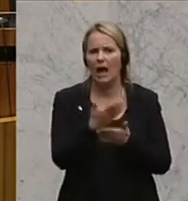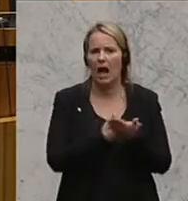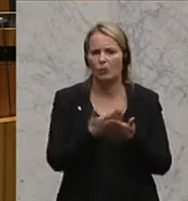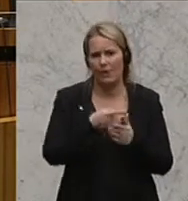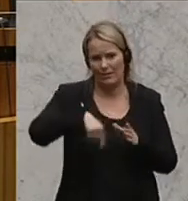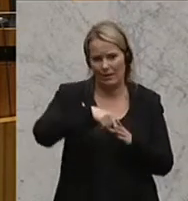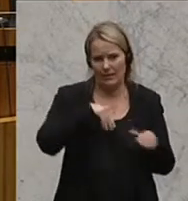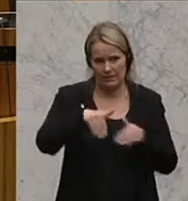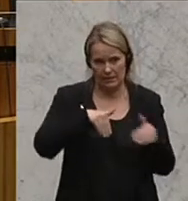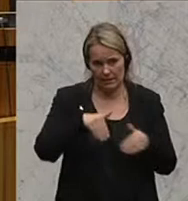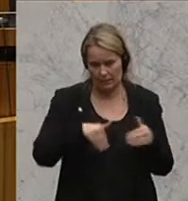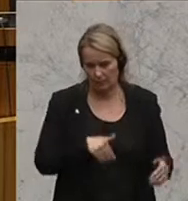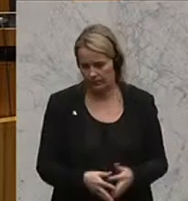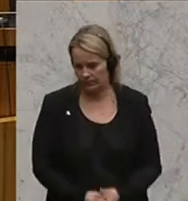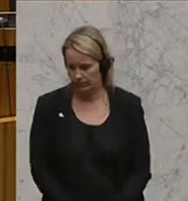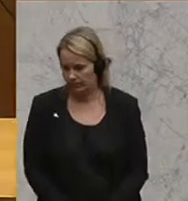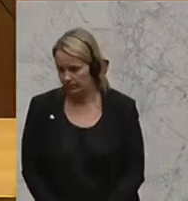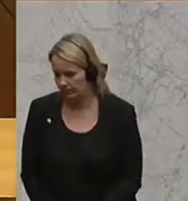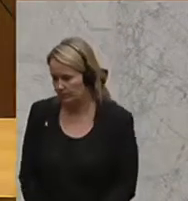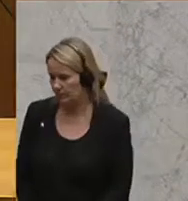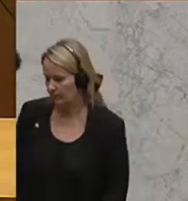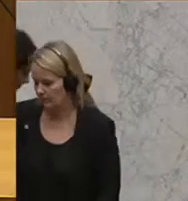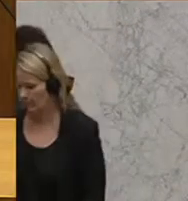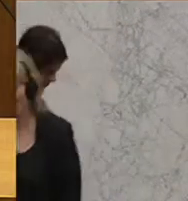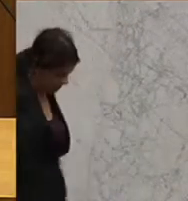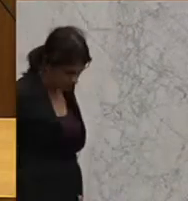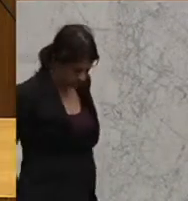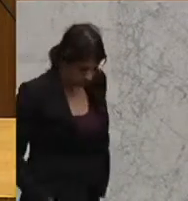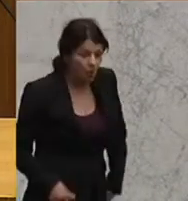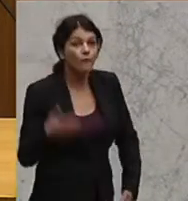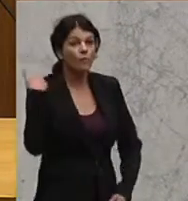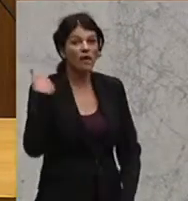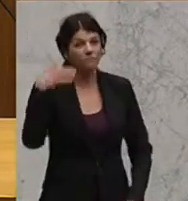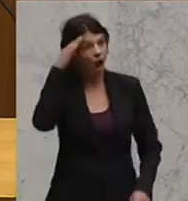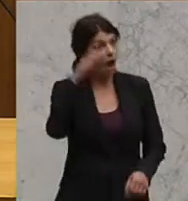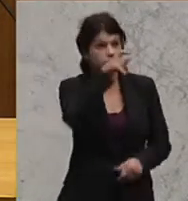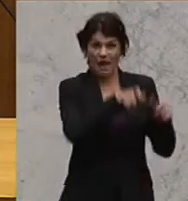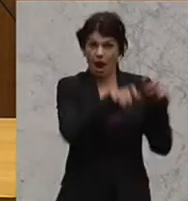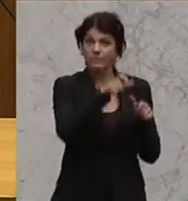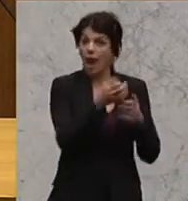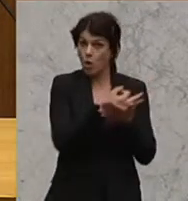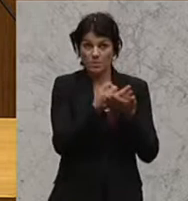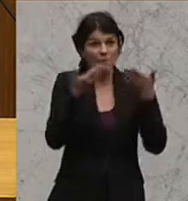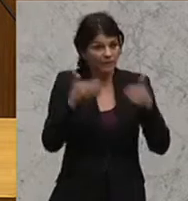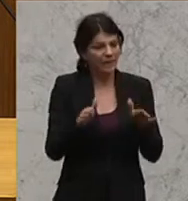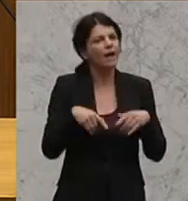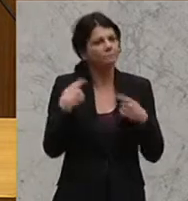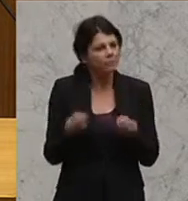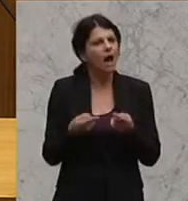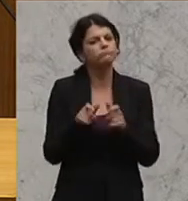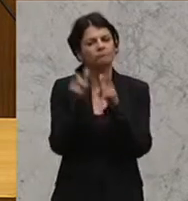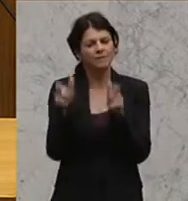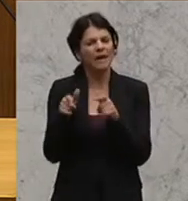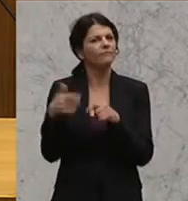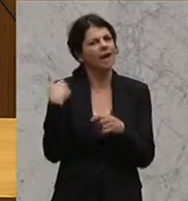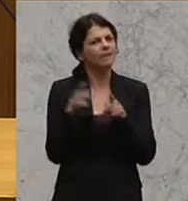Polizeiausbildner des Innenministeriums. Früher seien die Beamtinnen und Beamtinnen nach ihrer Ausbildung auf den Inspektionen in ein